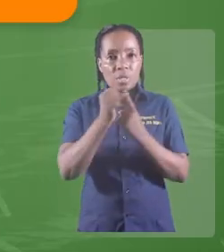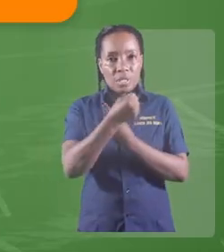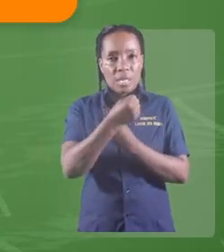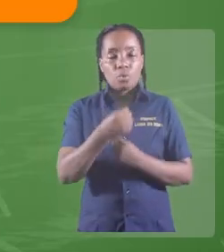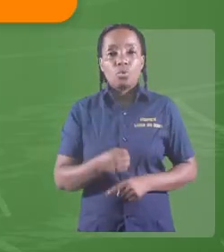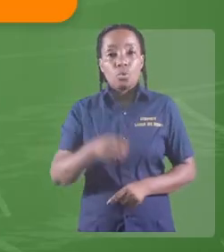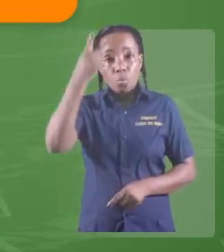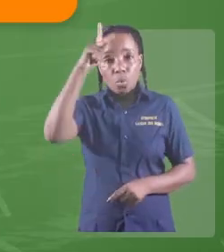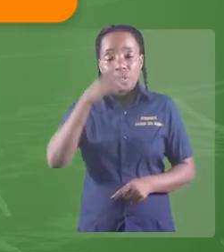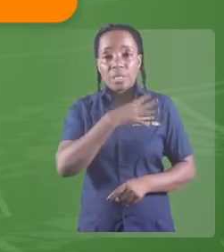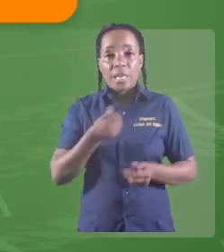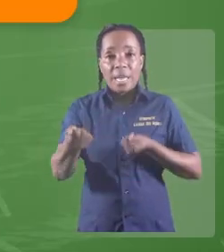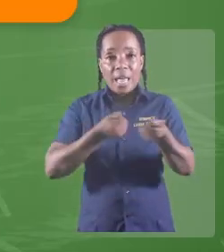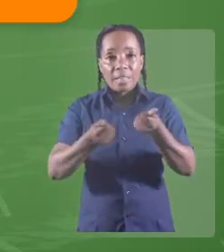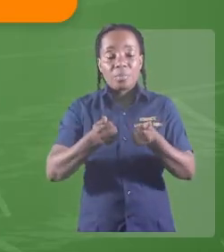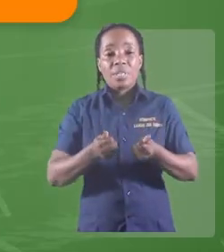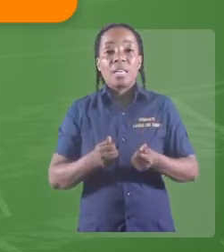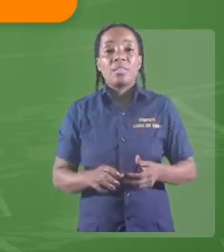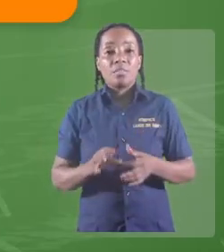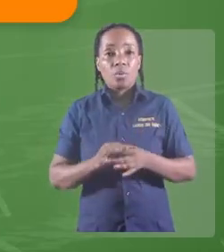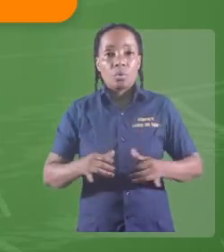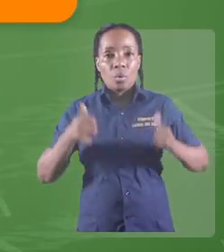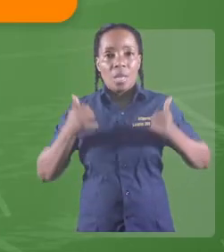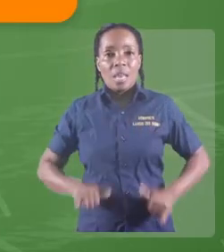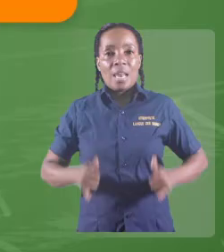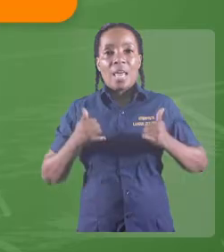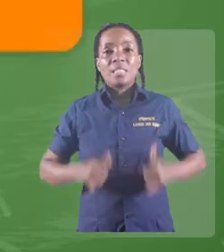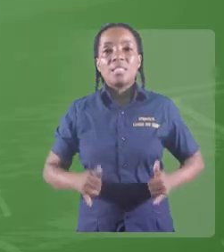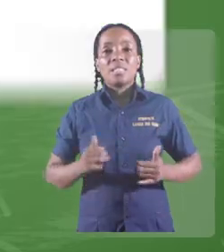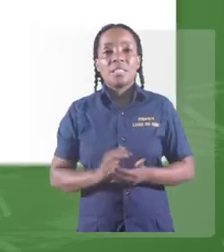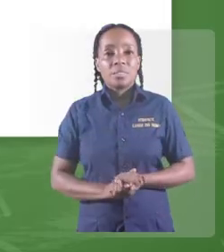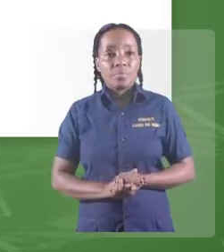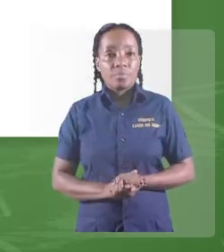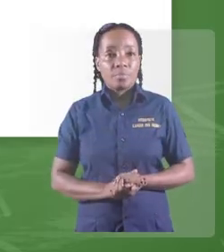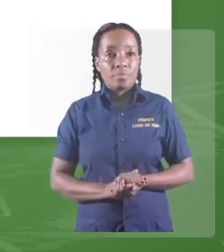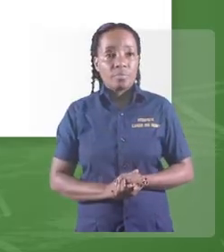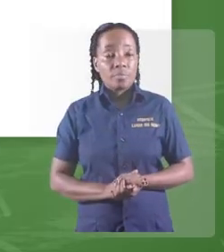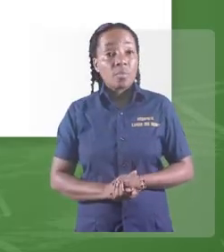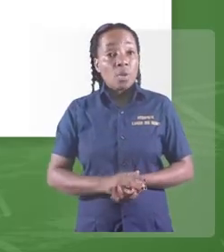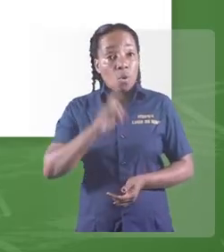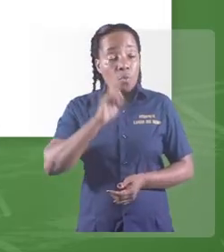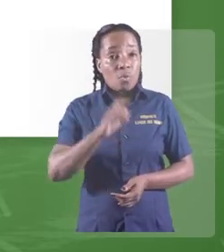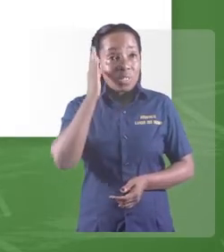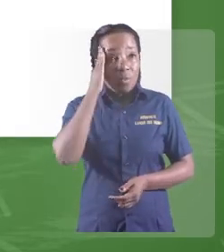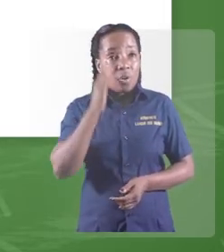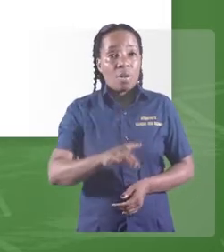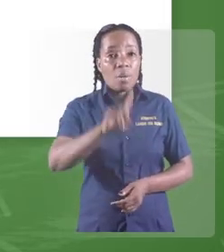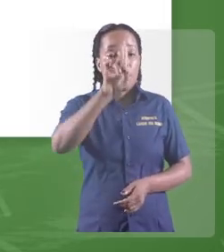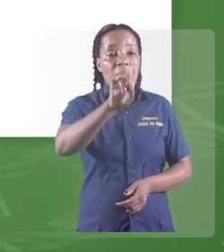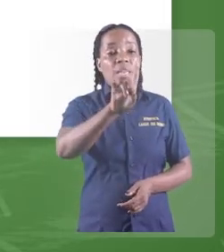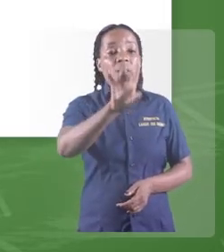C'est le statut politique et administratif de l'Algérie. On retient ici que